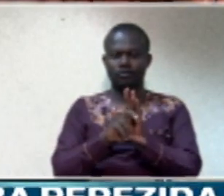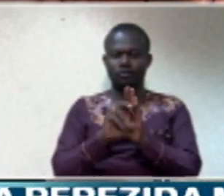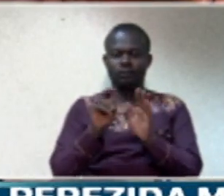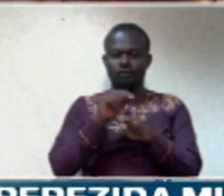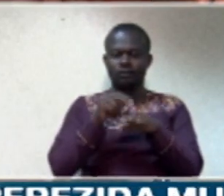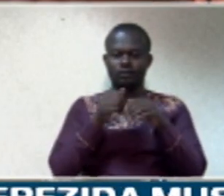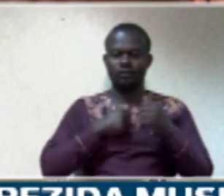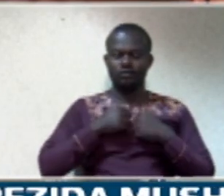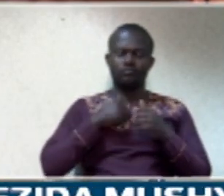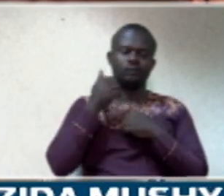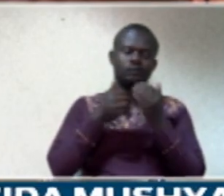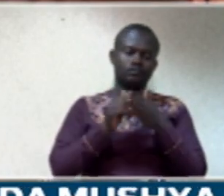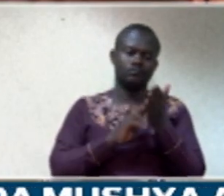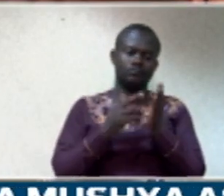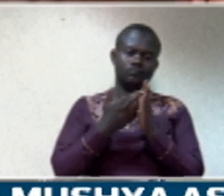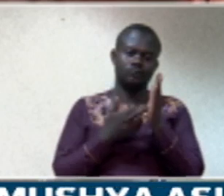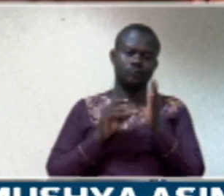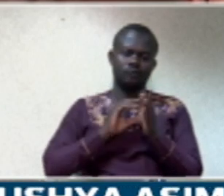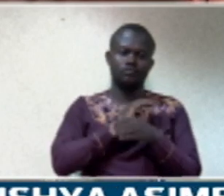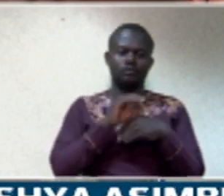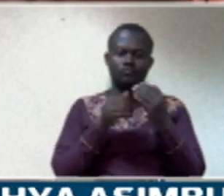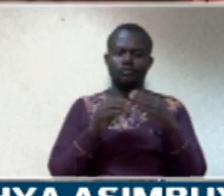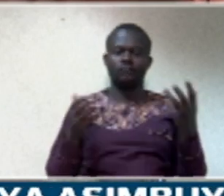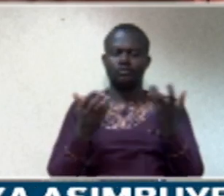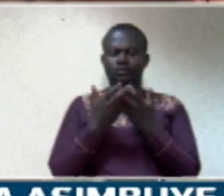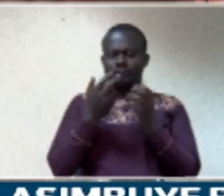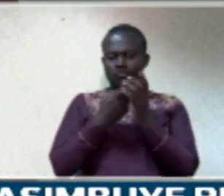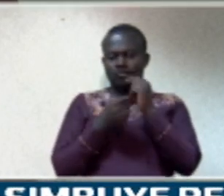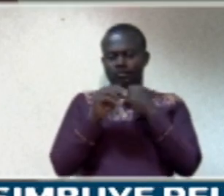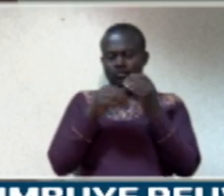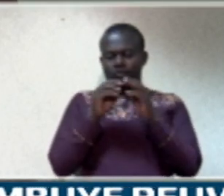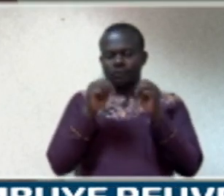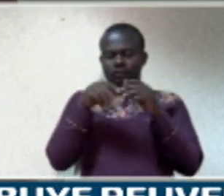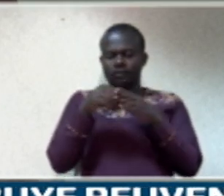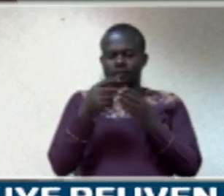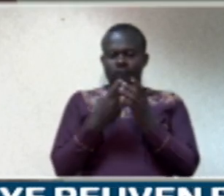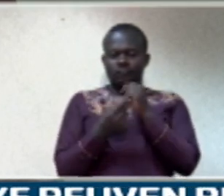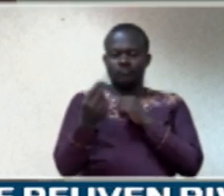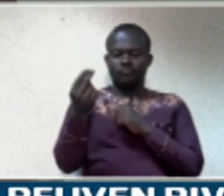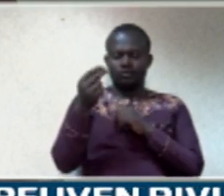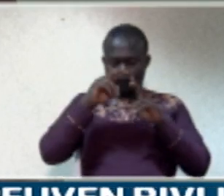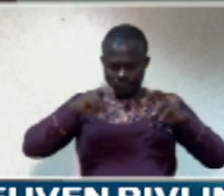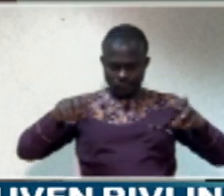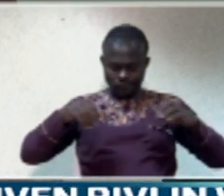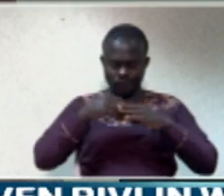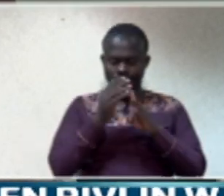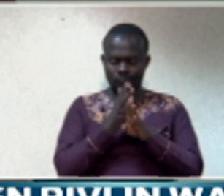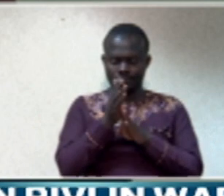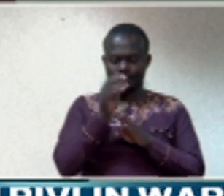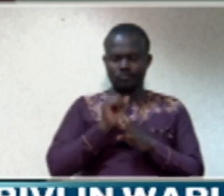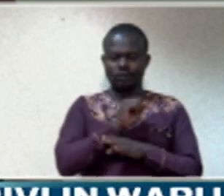ubwenegihugu nyarwanda ni nyuma yo kwemeza raporo ya komisiyo ihuriweho n'imitwe yombi inteko ishinga amategeko kwisuzuma ry'ubugororangingo bwakozwe na